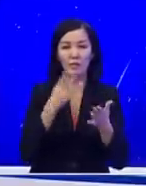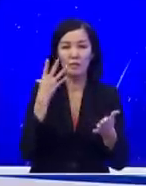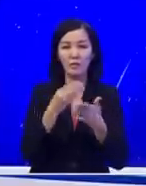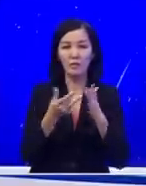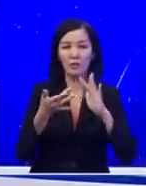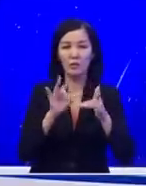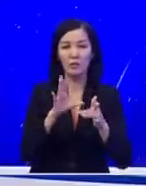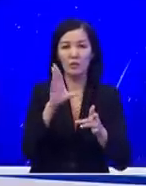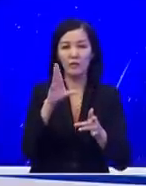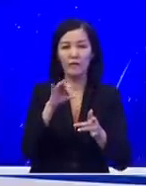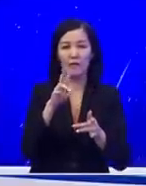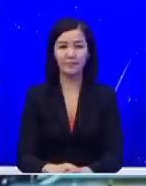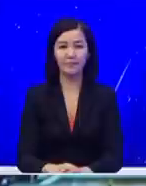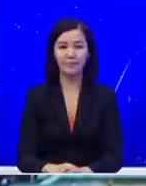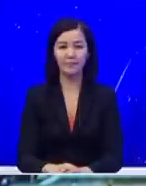социальной сети Twitter.